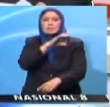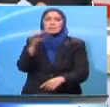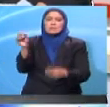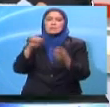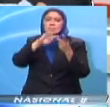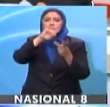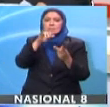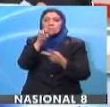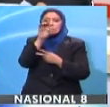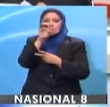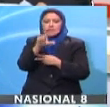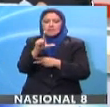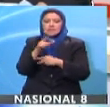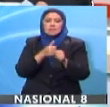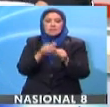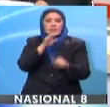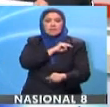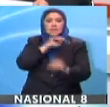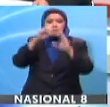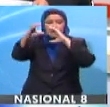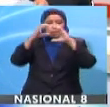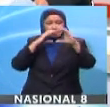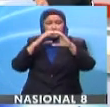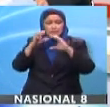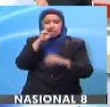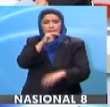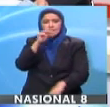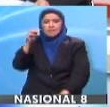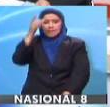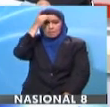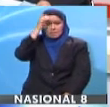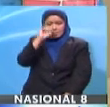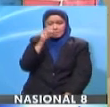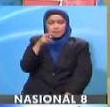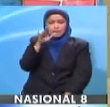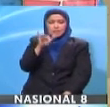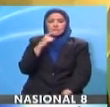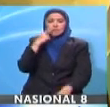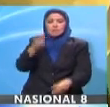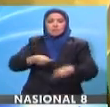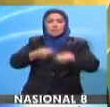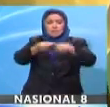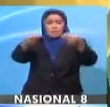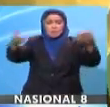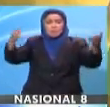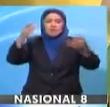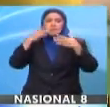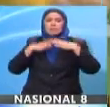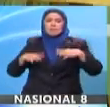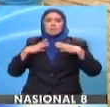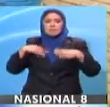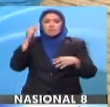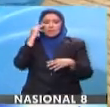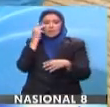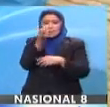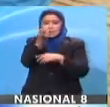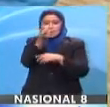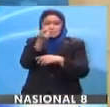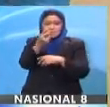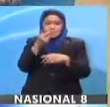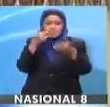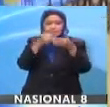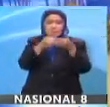menurut menteri komunikasi dan multimedia Datuk Seri AHM shahik pihaknya akan mengagihkan baju-baju Melayu masa terdekat untuk